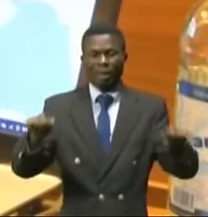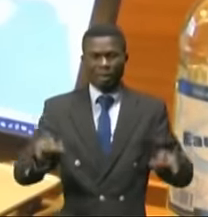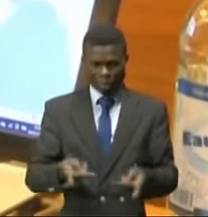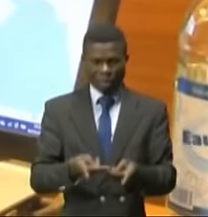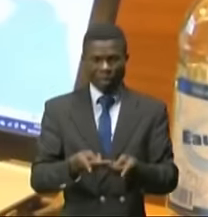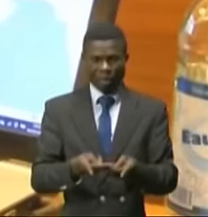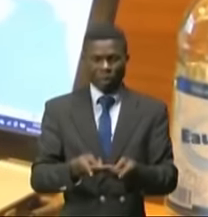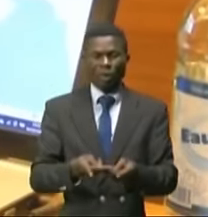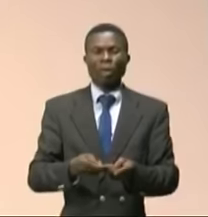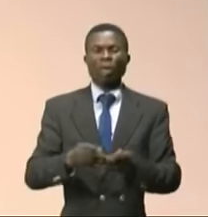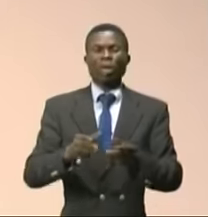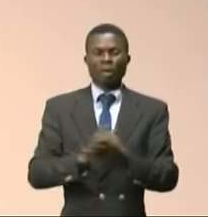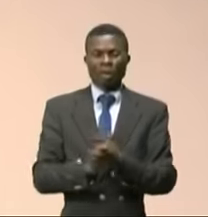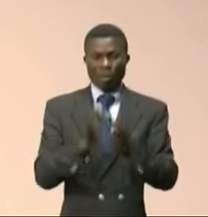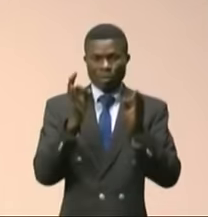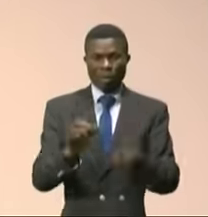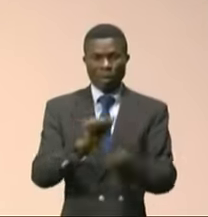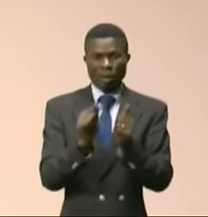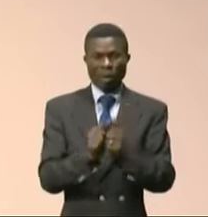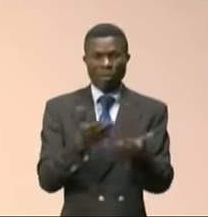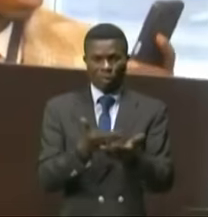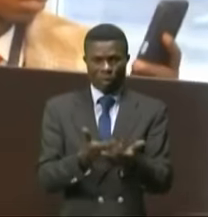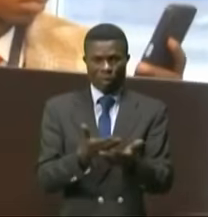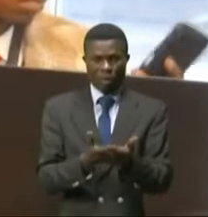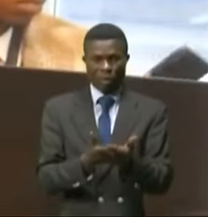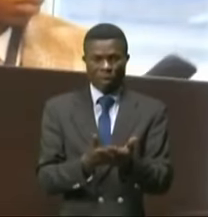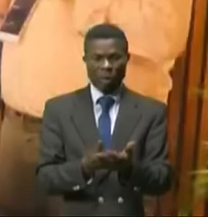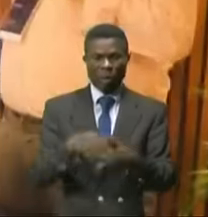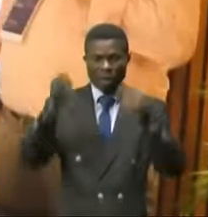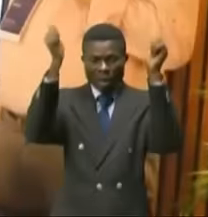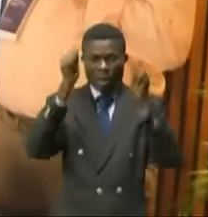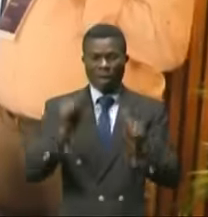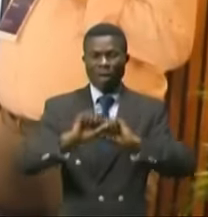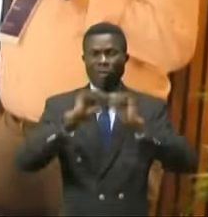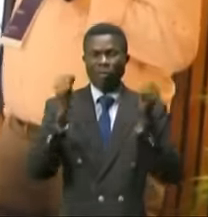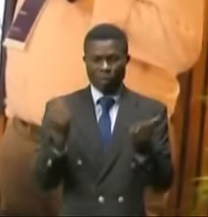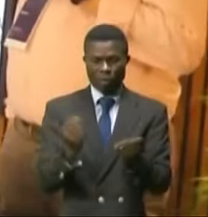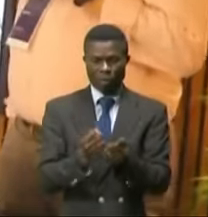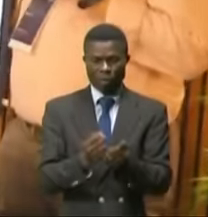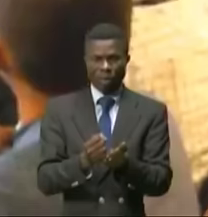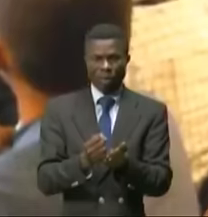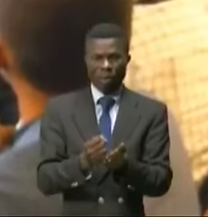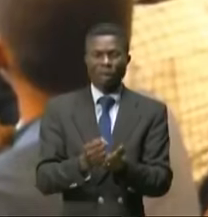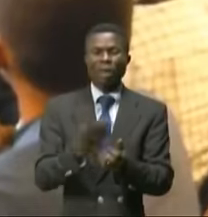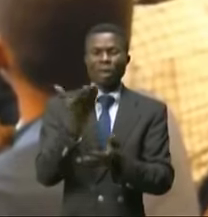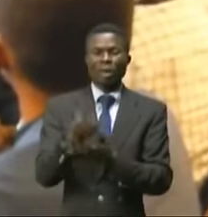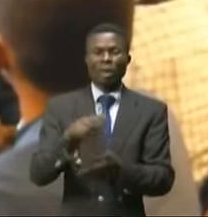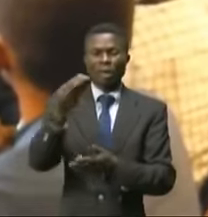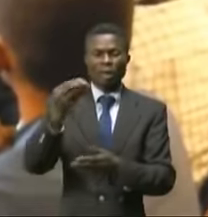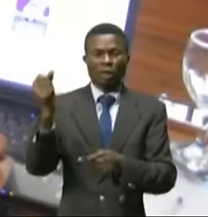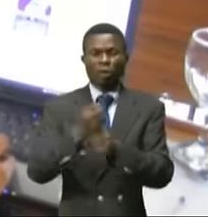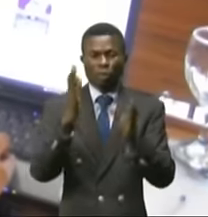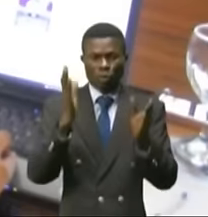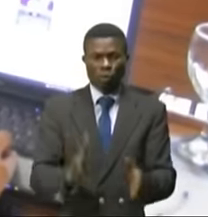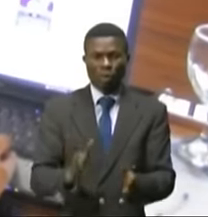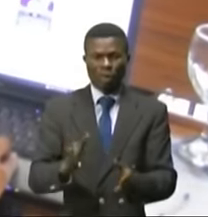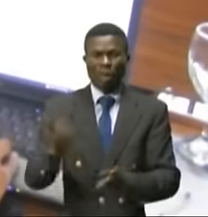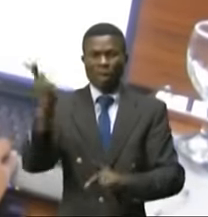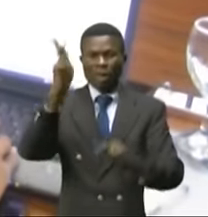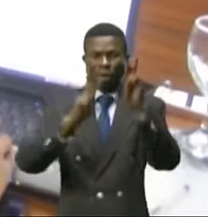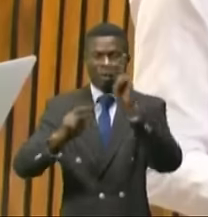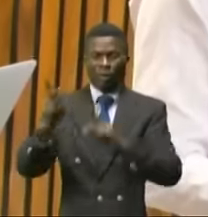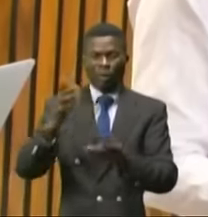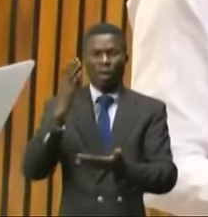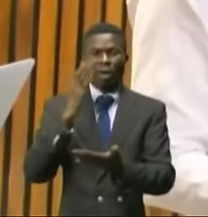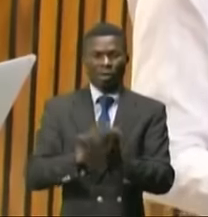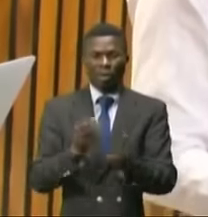des agglomérations. Face à cette réalité, Africa City Lab entend inculquer aux professionnels des secteurs publics et privés